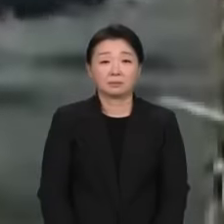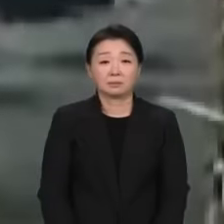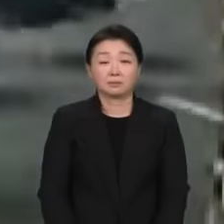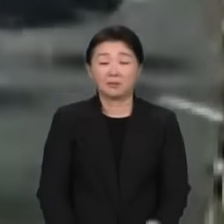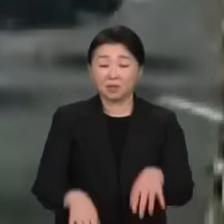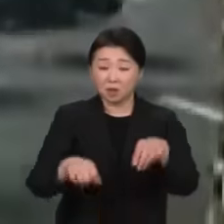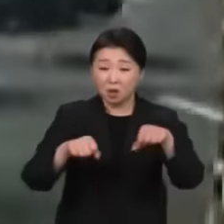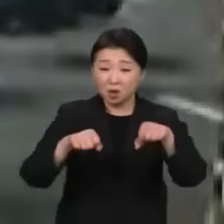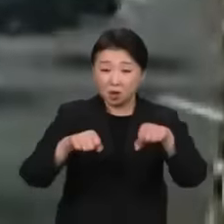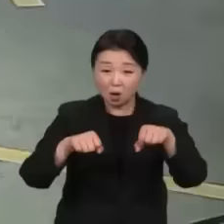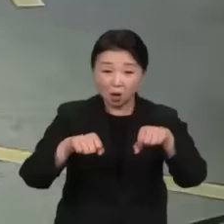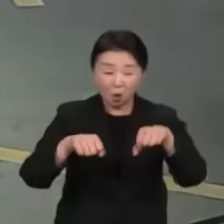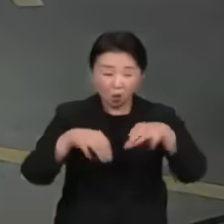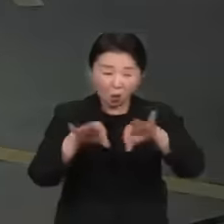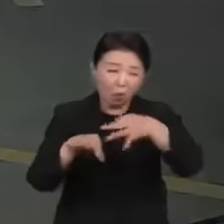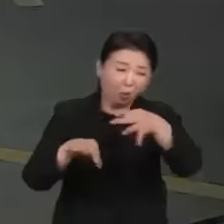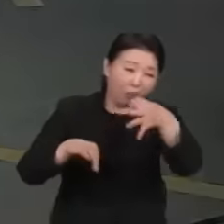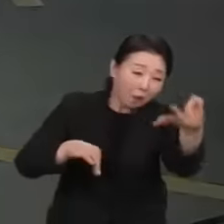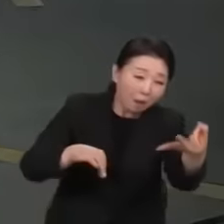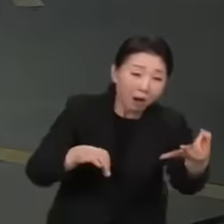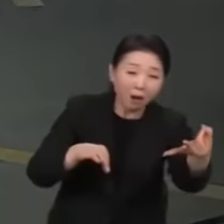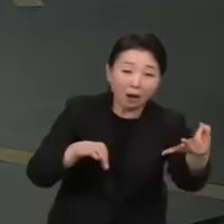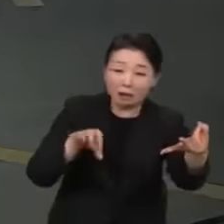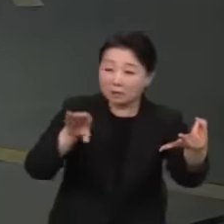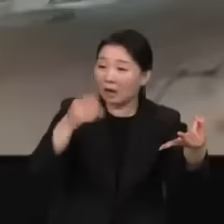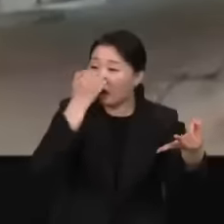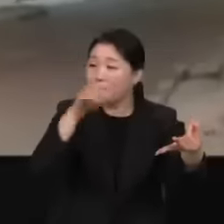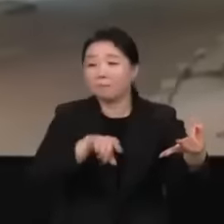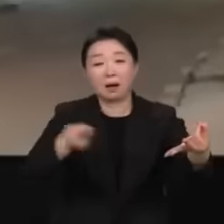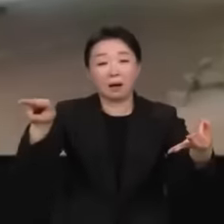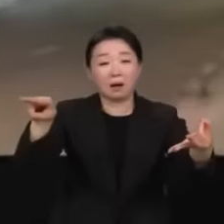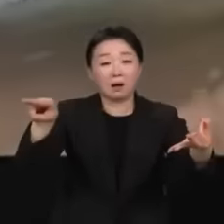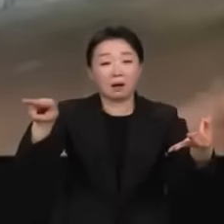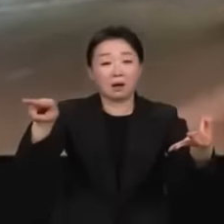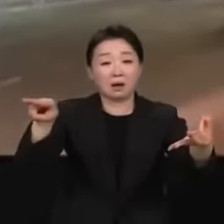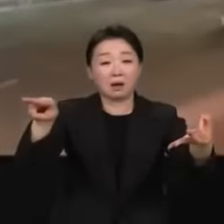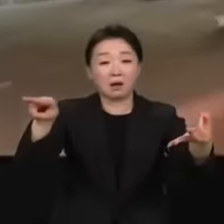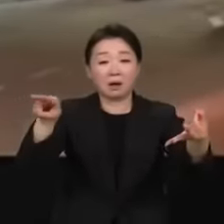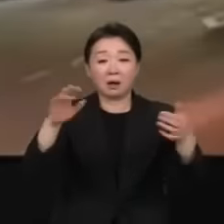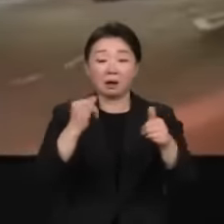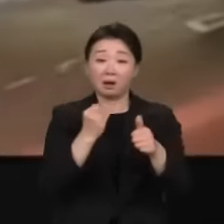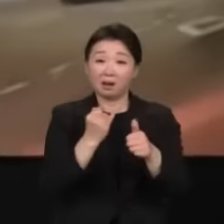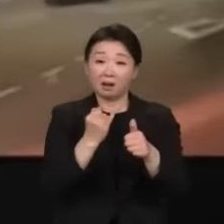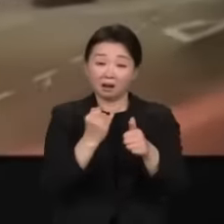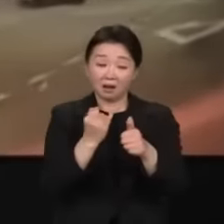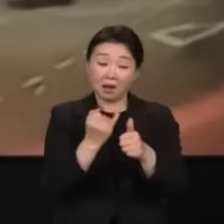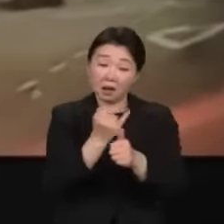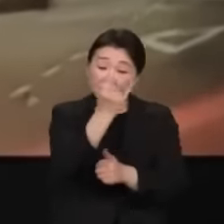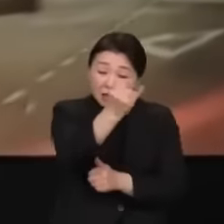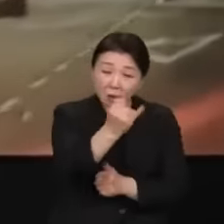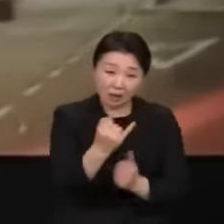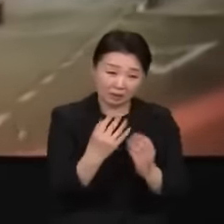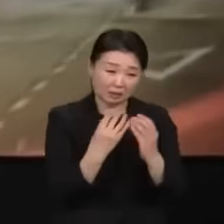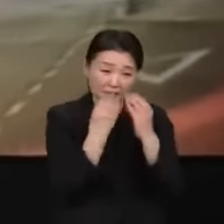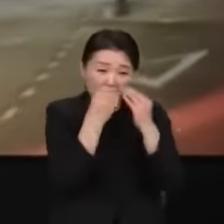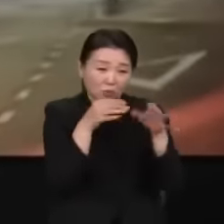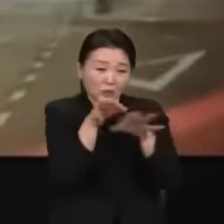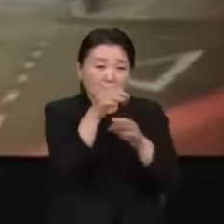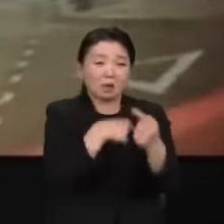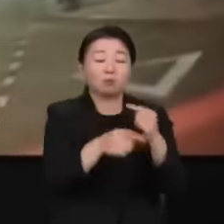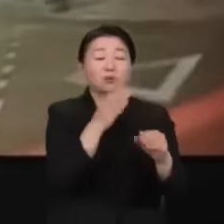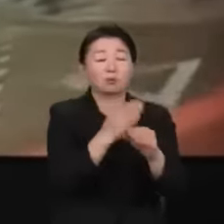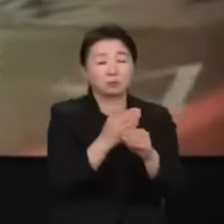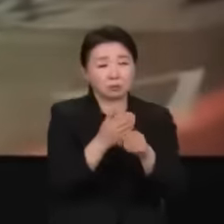오토바이가 나뒹구는 걸 보고도 승용차는 그대로 달아납니다. 아내와 작은 샌드위치 가게를 운영하는 이모 씨는